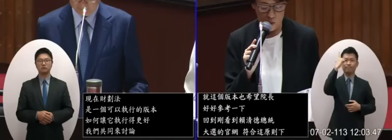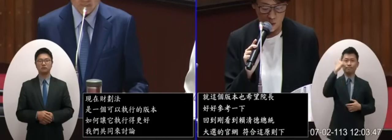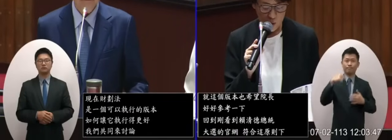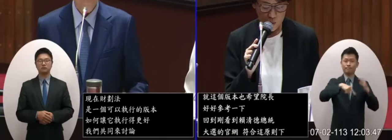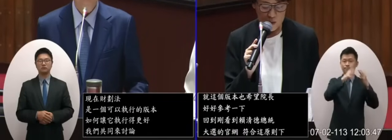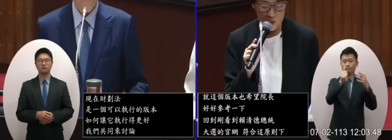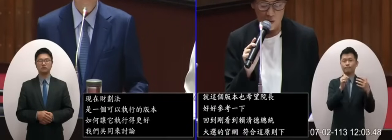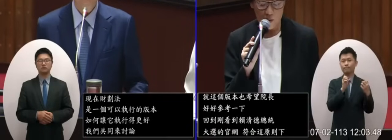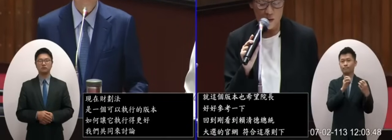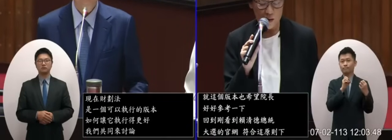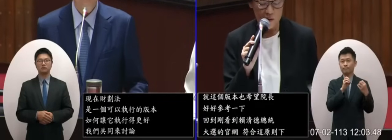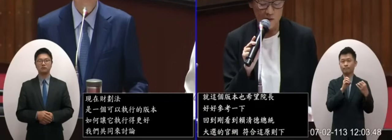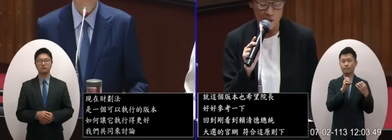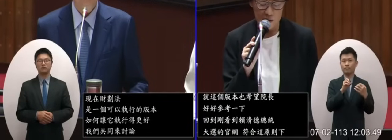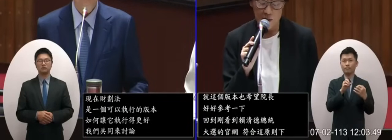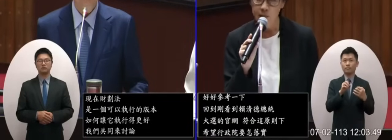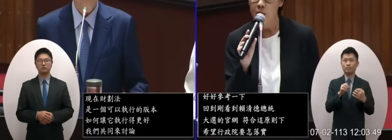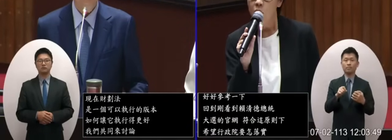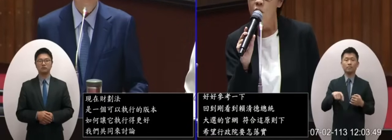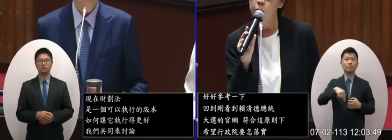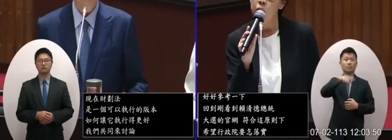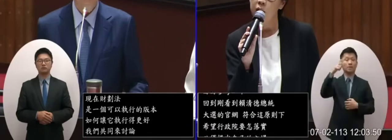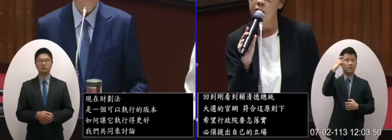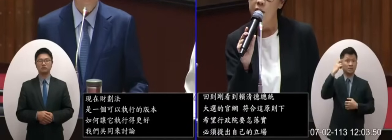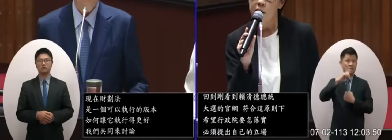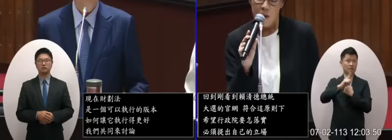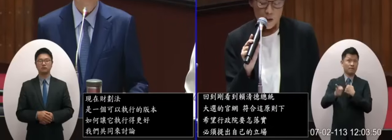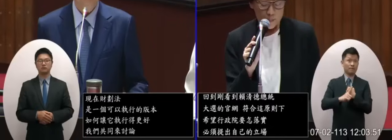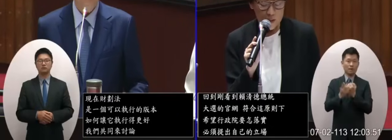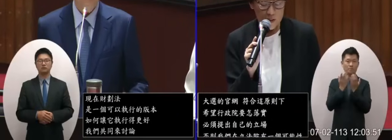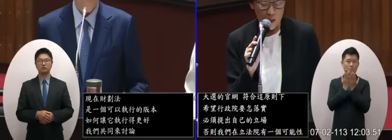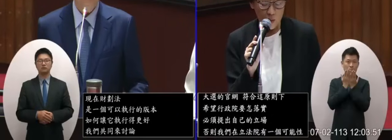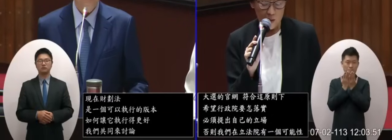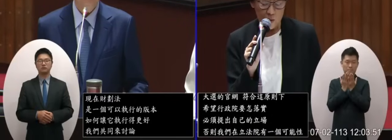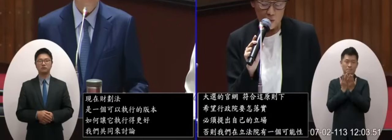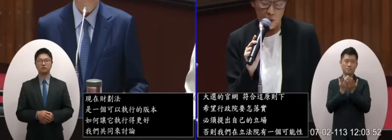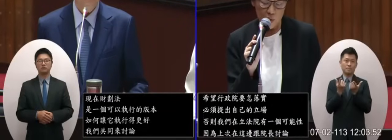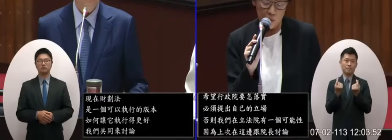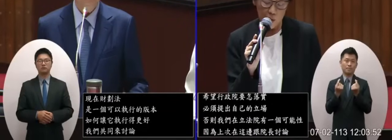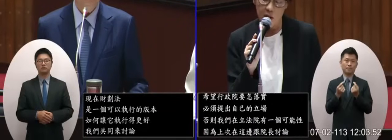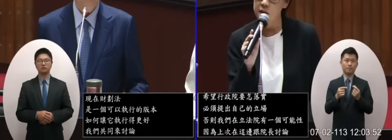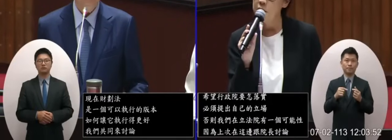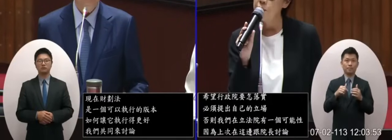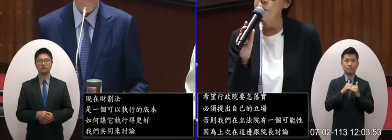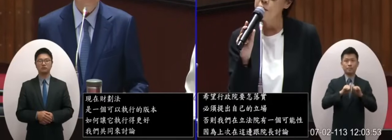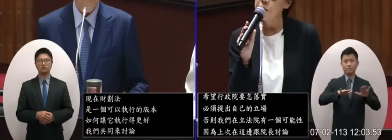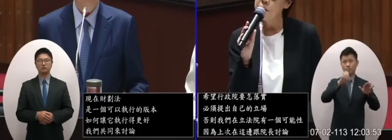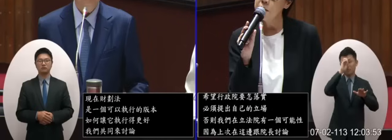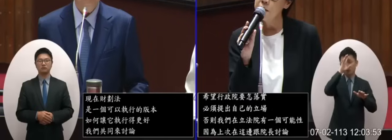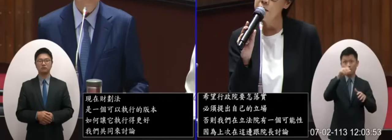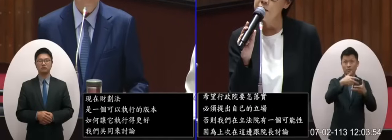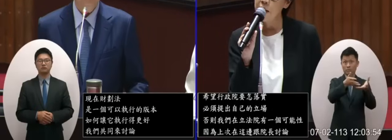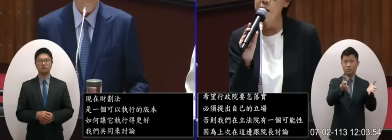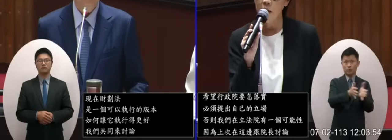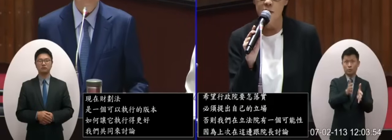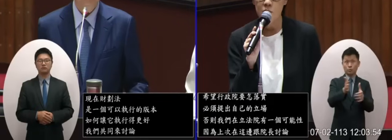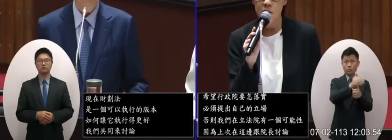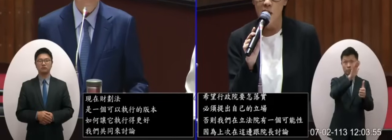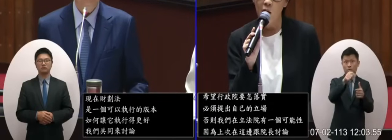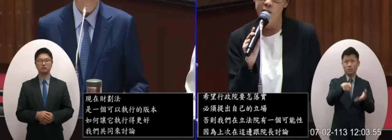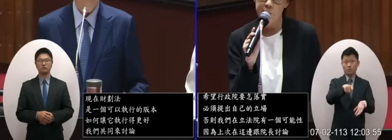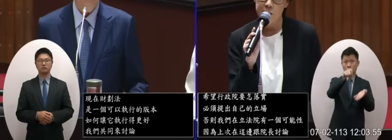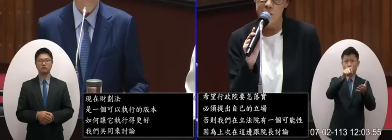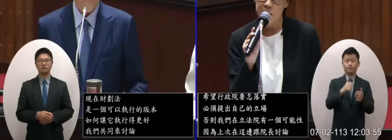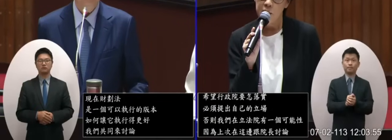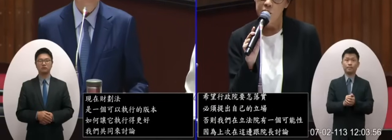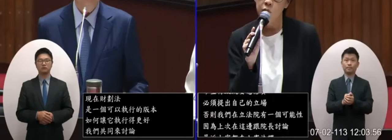院长讨论，最近大家都在上宪法课，会不会民进党团总召又说了，只要是在野党提出的